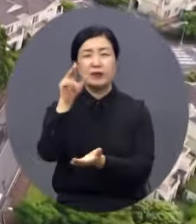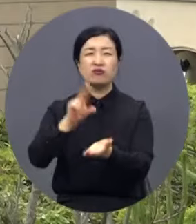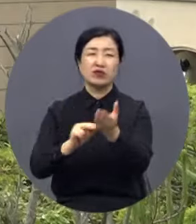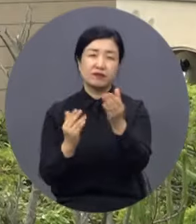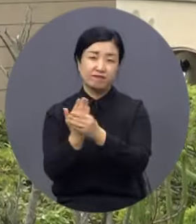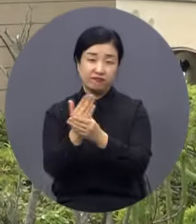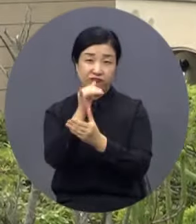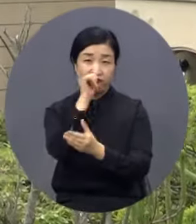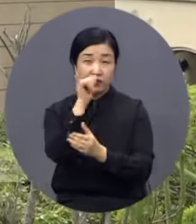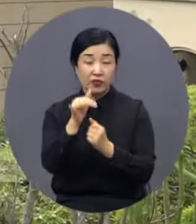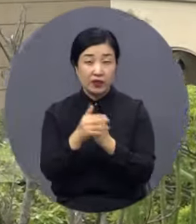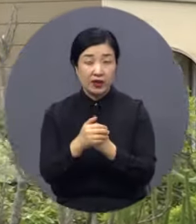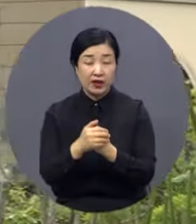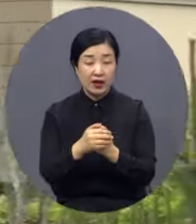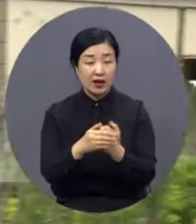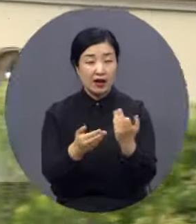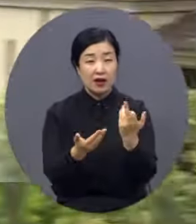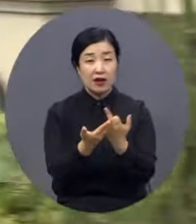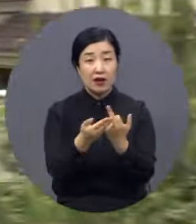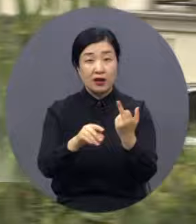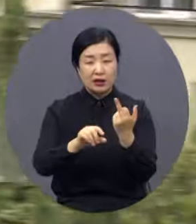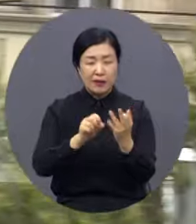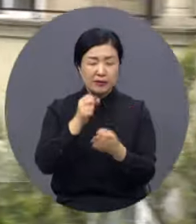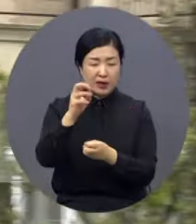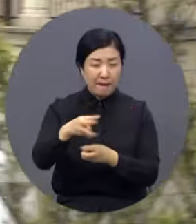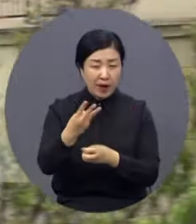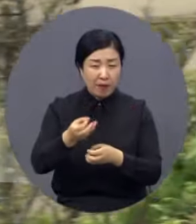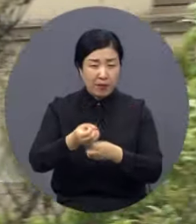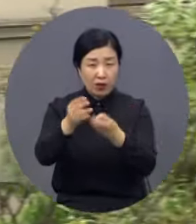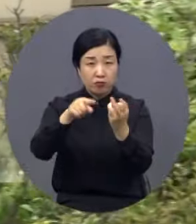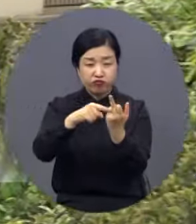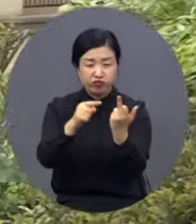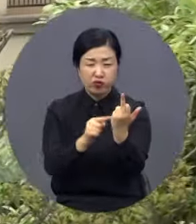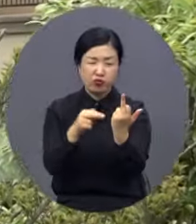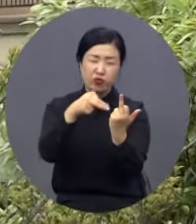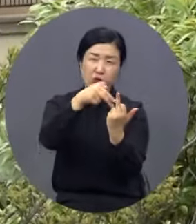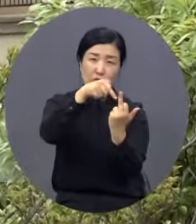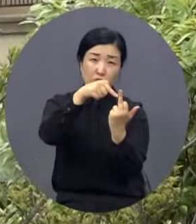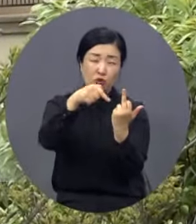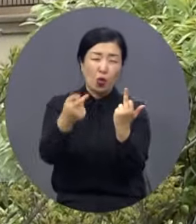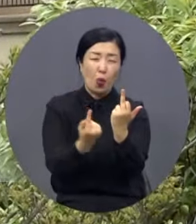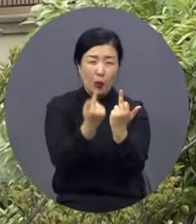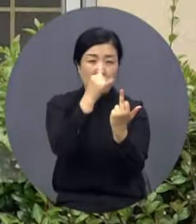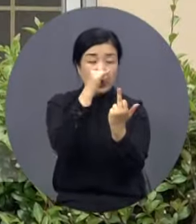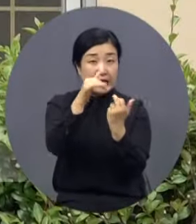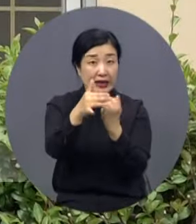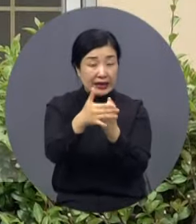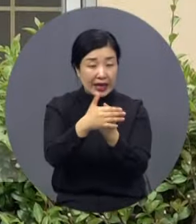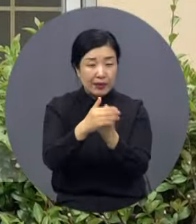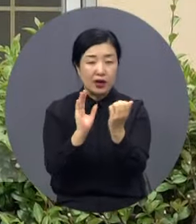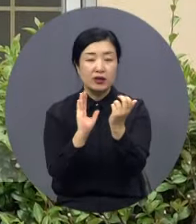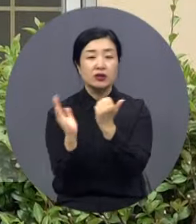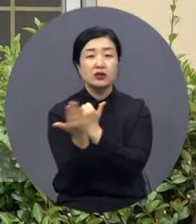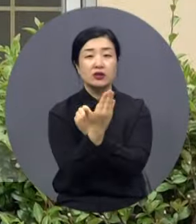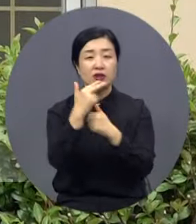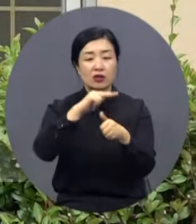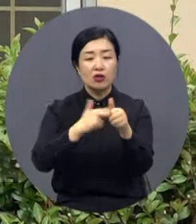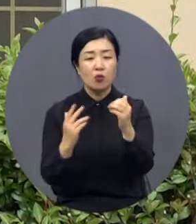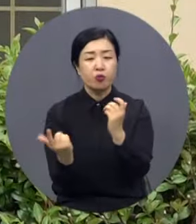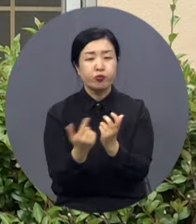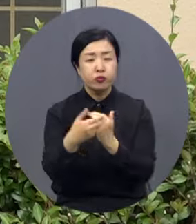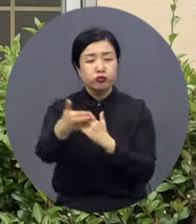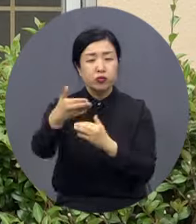논란이었습니다 해 300m 고지된 데다 한라산 천연 보호구역에서 불과 700m 떨어진